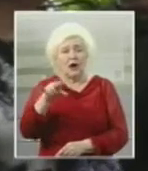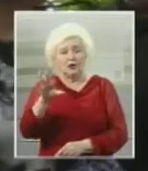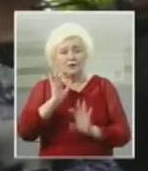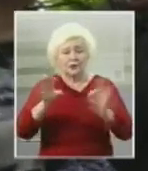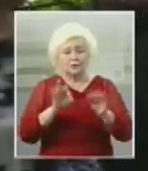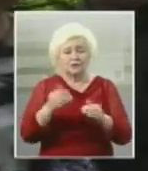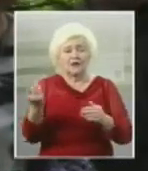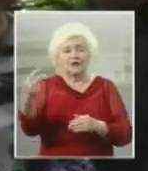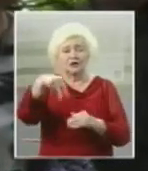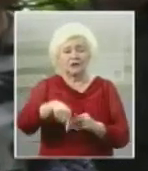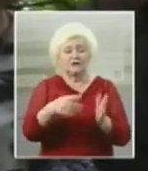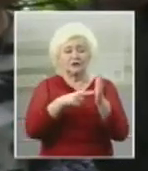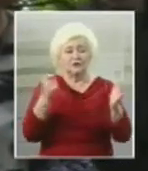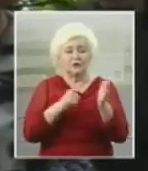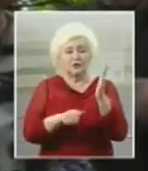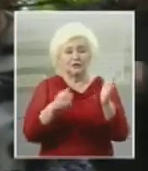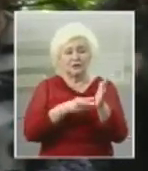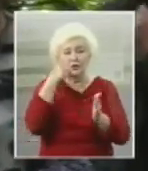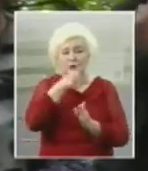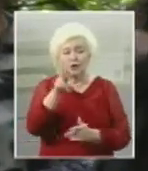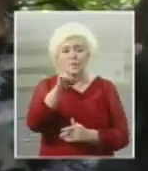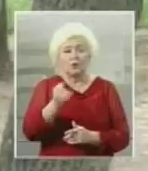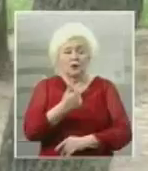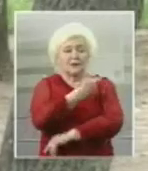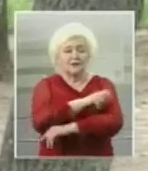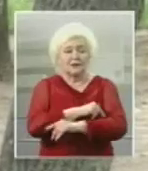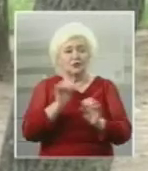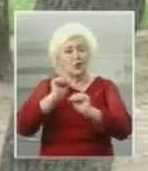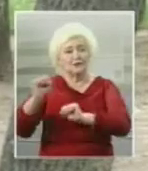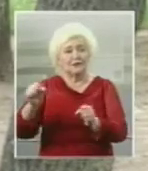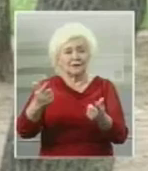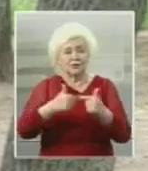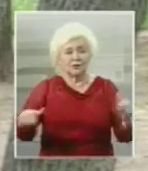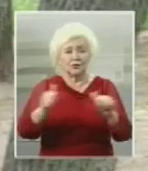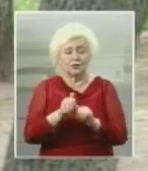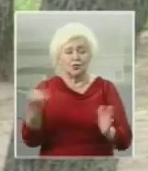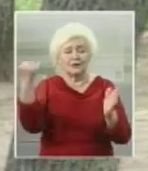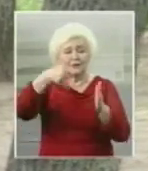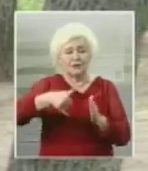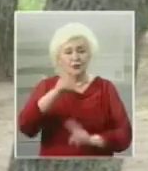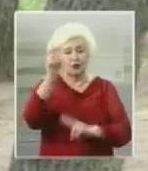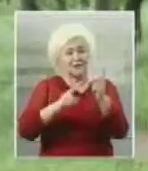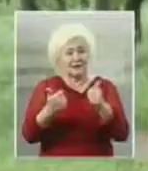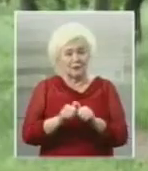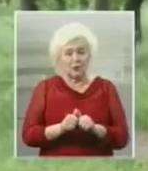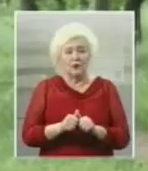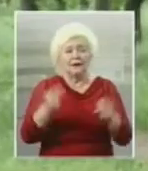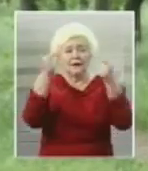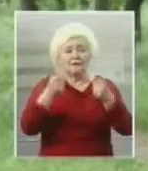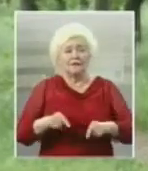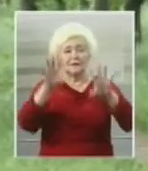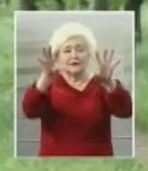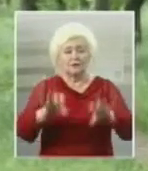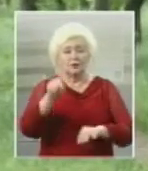до 1967 року Дубки були санітарно-захисною зоною нафтопереробного заводу. Згідно з законодавством,